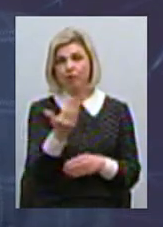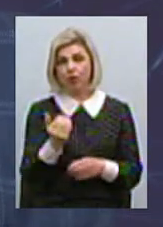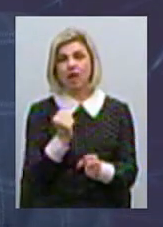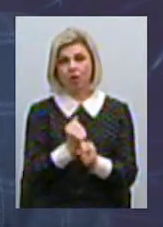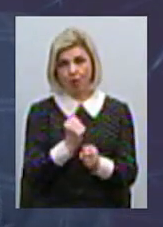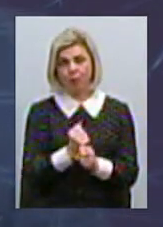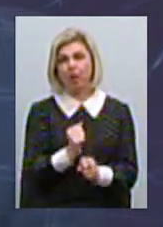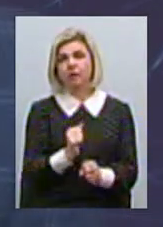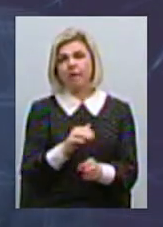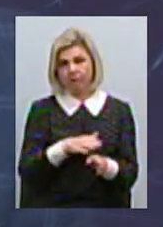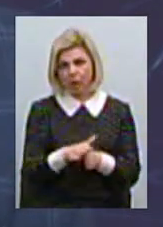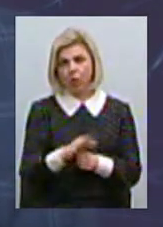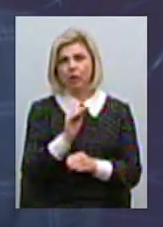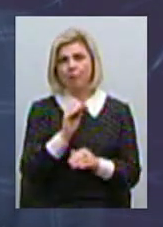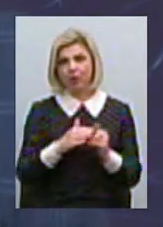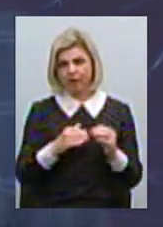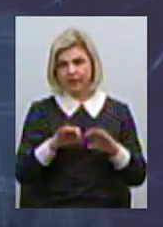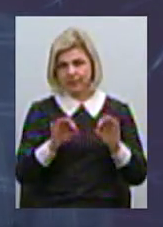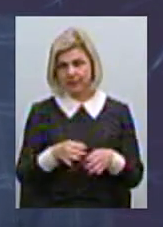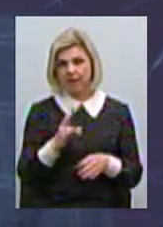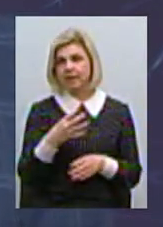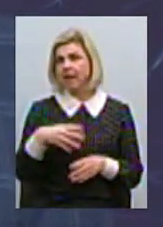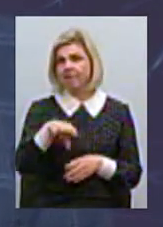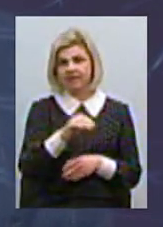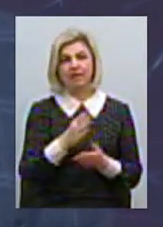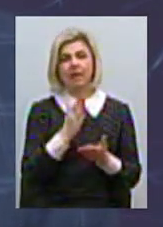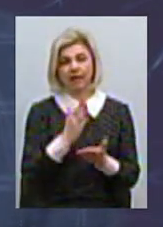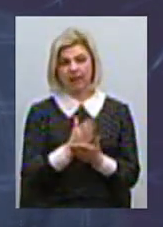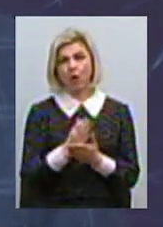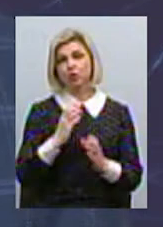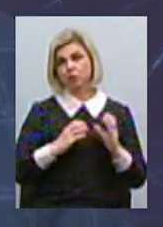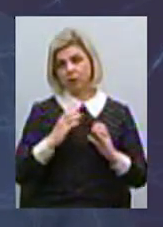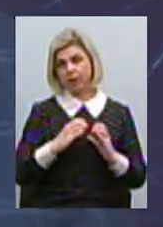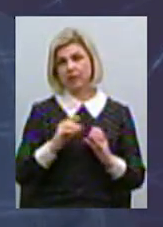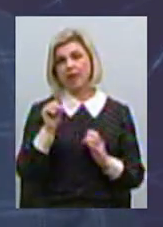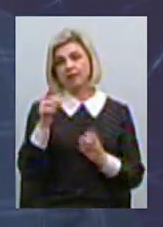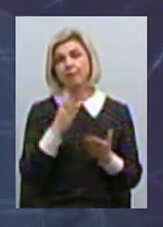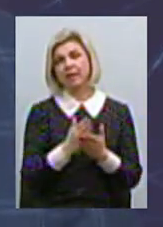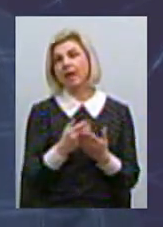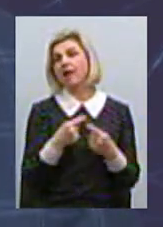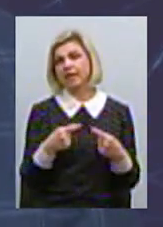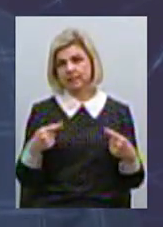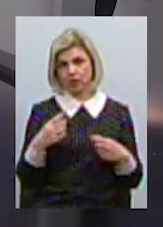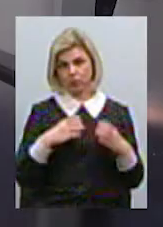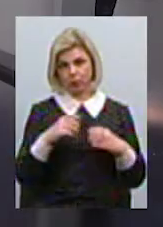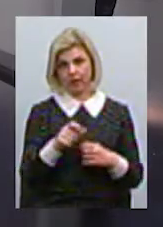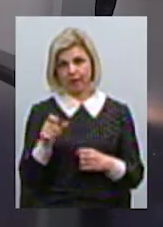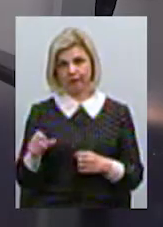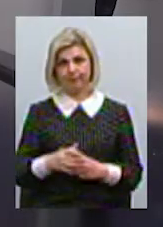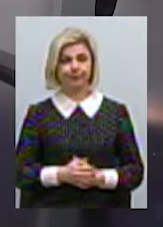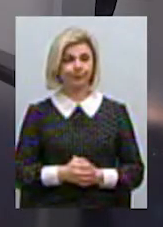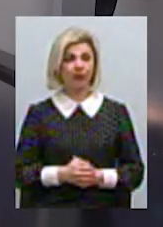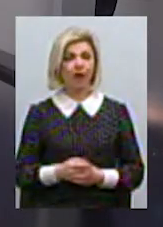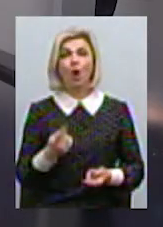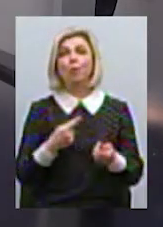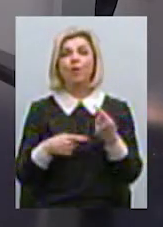роблять дуже професійно. І вони не всі є студентами правничих факультетів. Там різні студенти. Пане Романе, повертаючись до